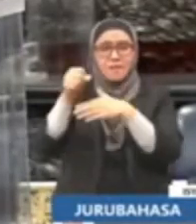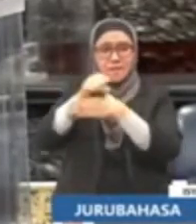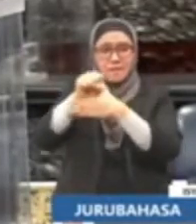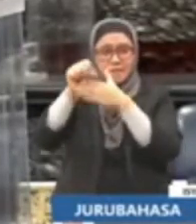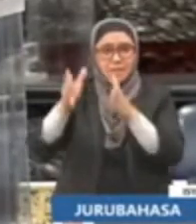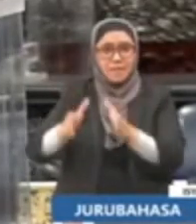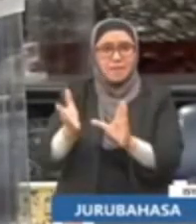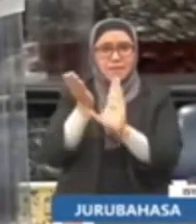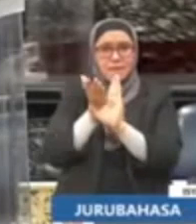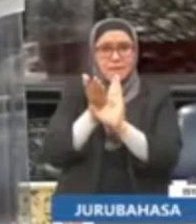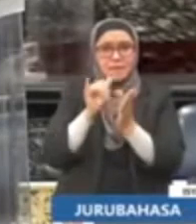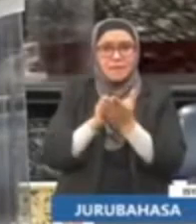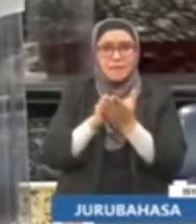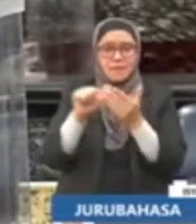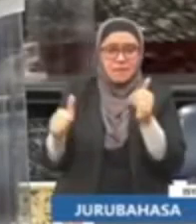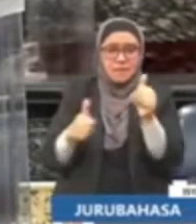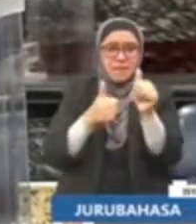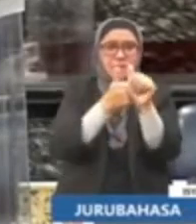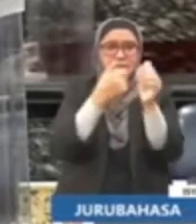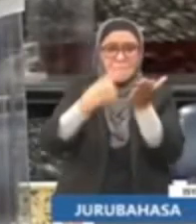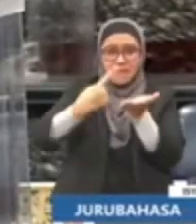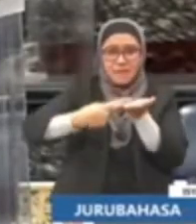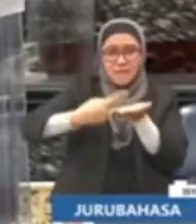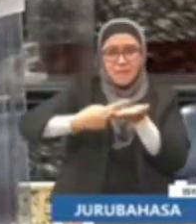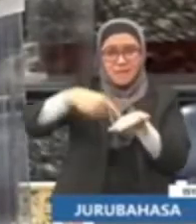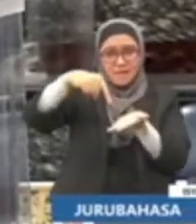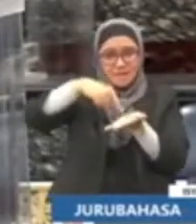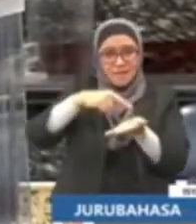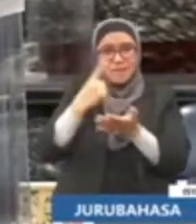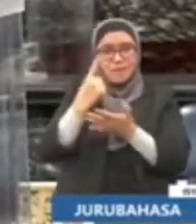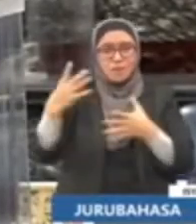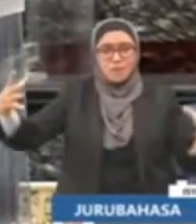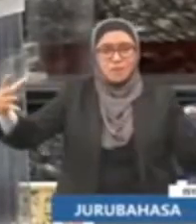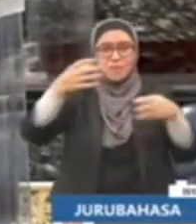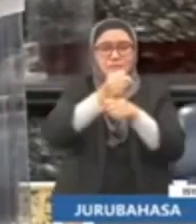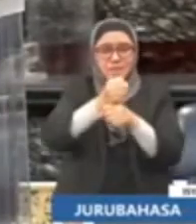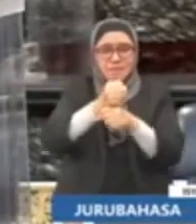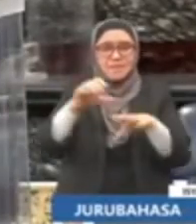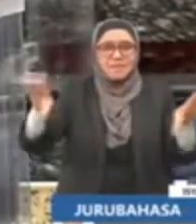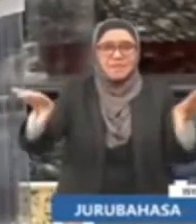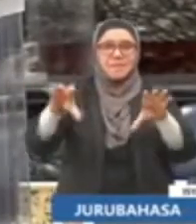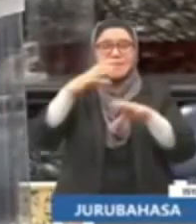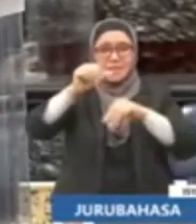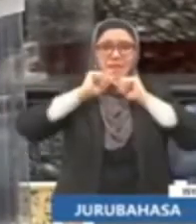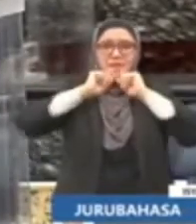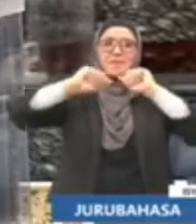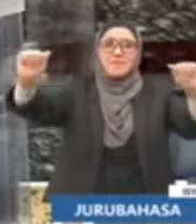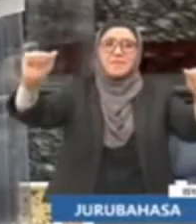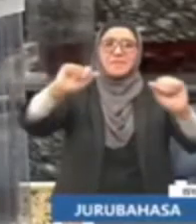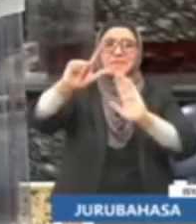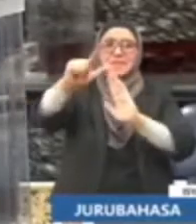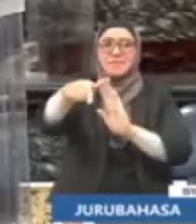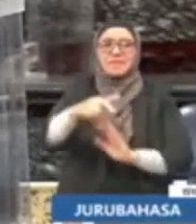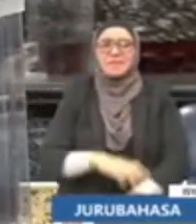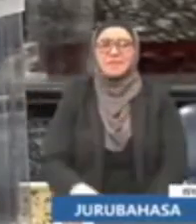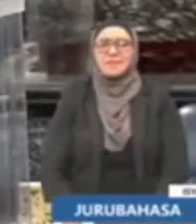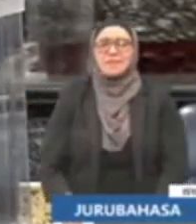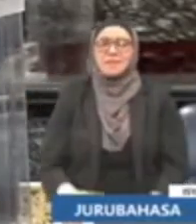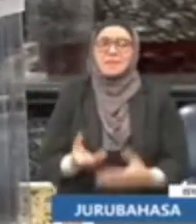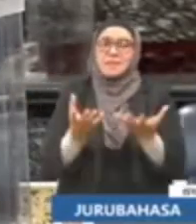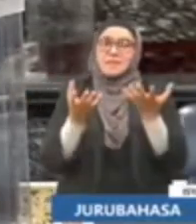susulan dari perbincangan ini satu rumusan yang boleh dilaksanakan akan diusahakan dan akan diumumkan kelak ingin saya